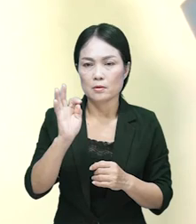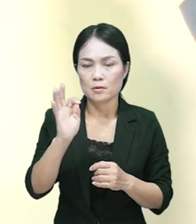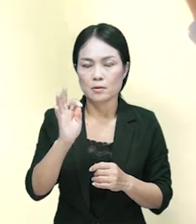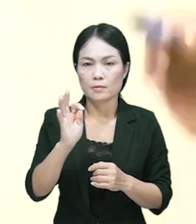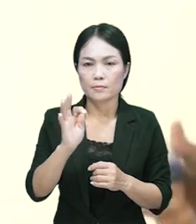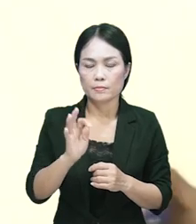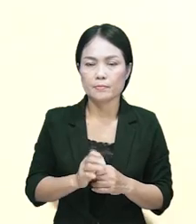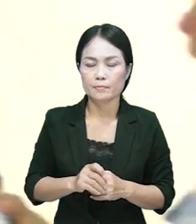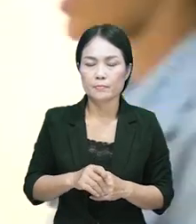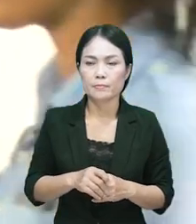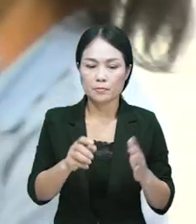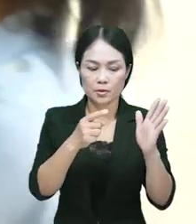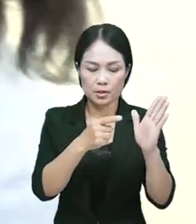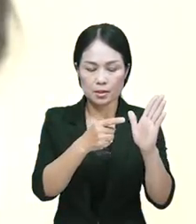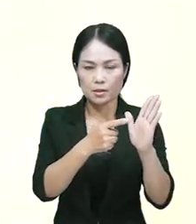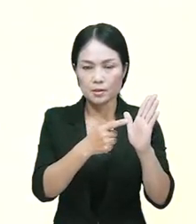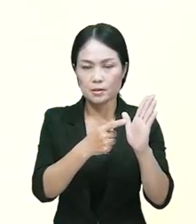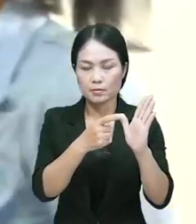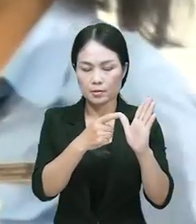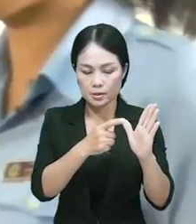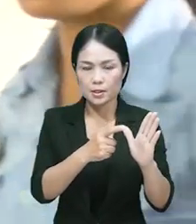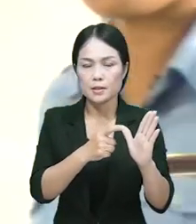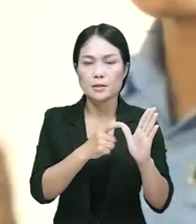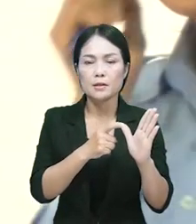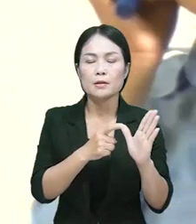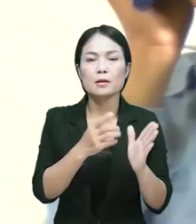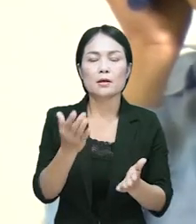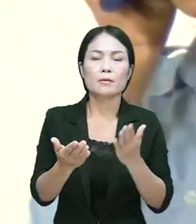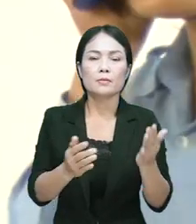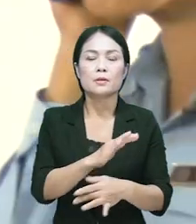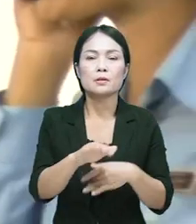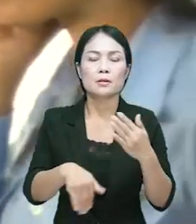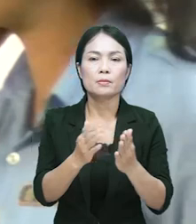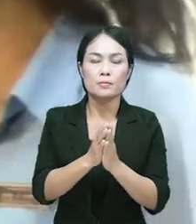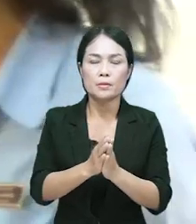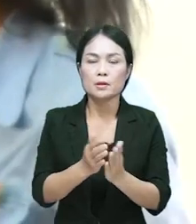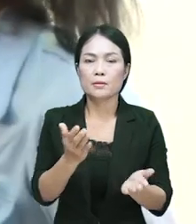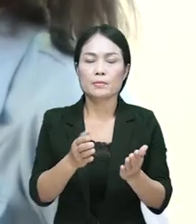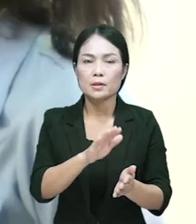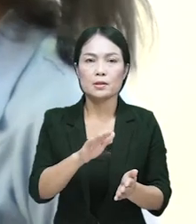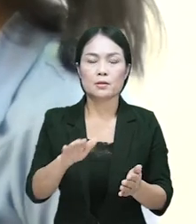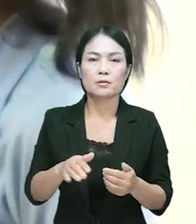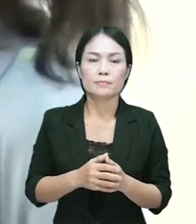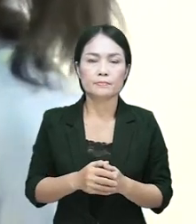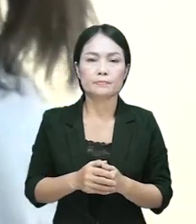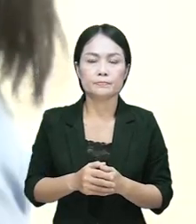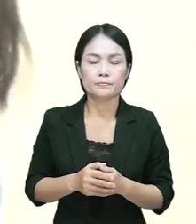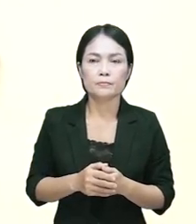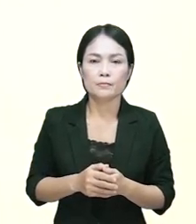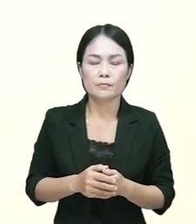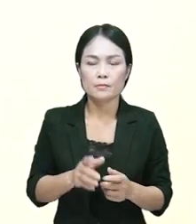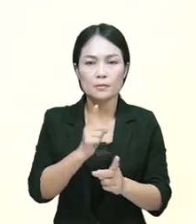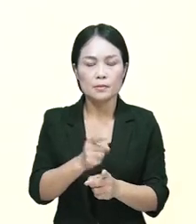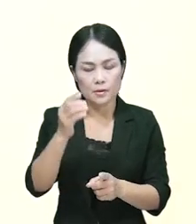ស្រៈអាចាប់ទៀងតទាំងអស់គ្នាកូនចាអរគុណច្រើនយ៉ាងម៉េចដែរកូនអញ្ចឹងត្រូវ